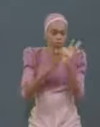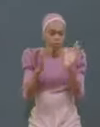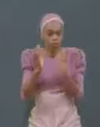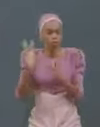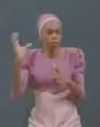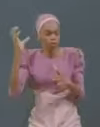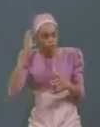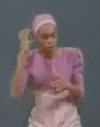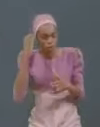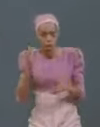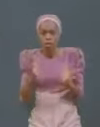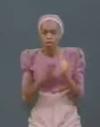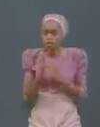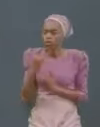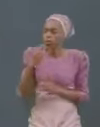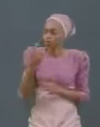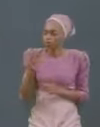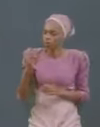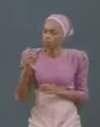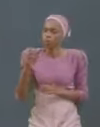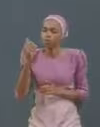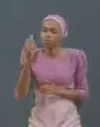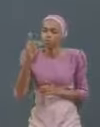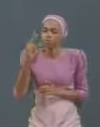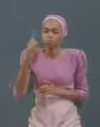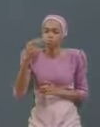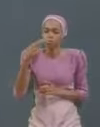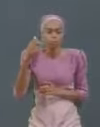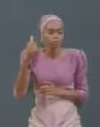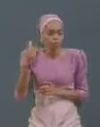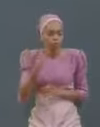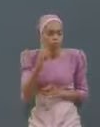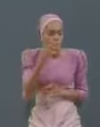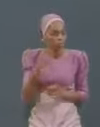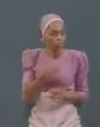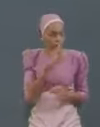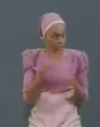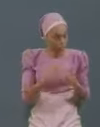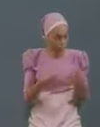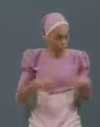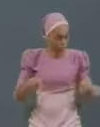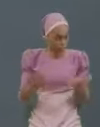une chose est nécessaire et marie a choisi la bonne